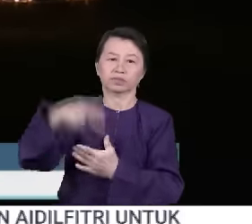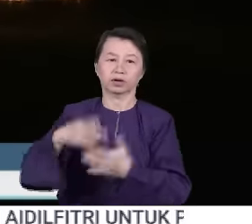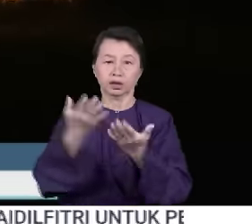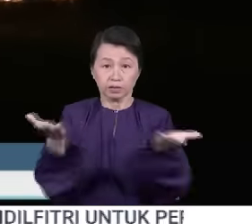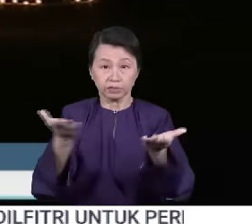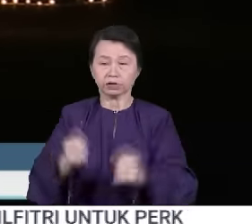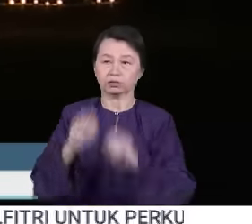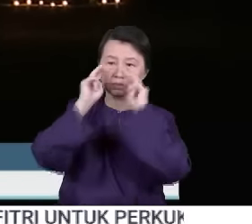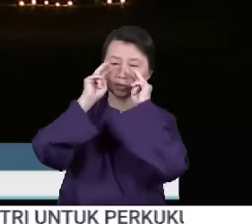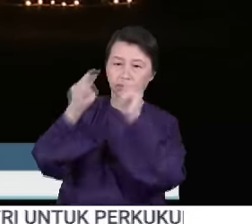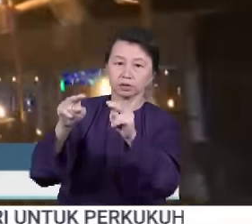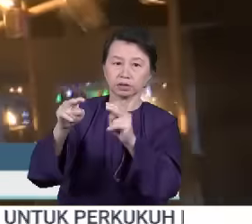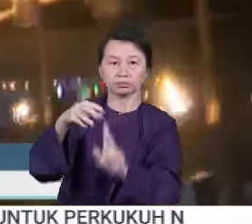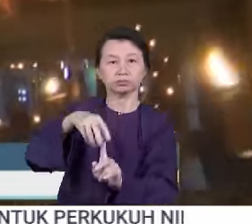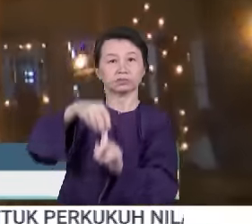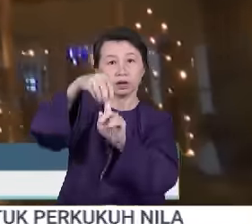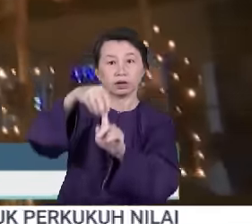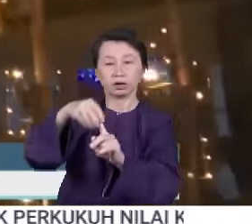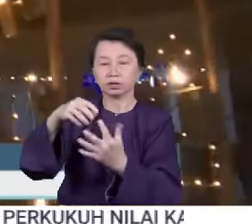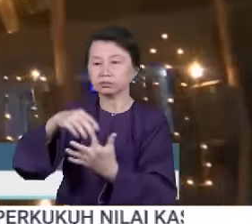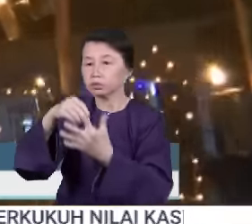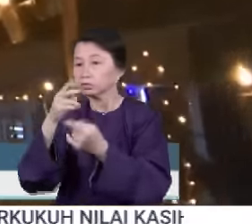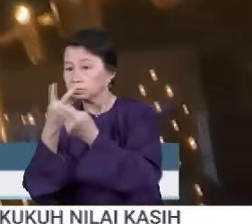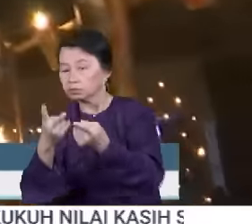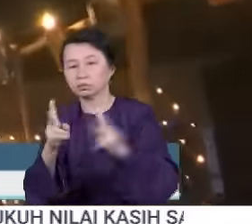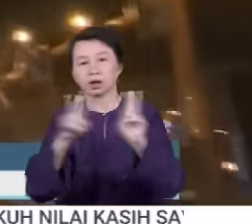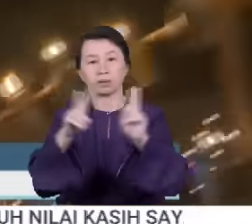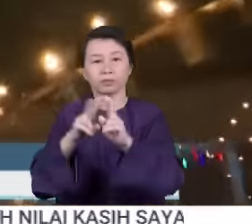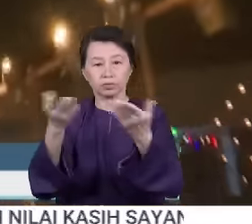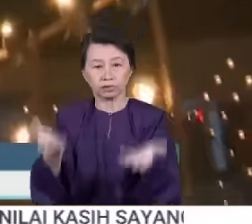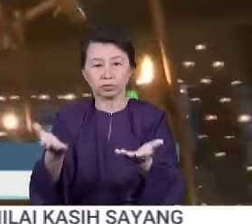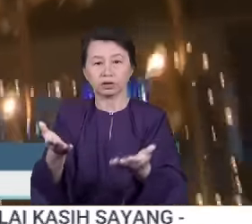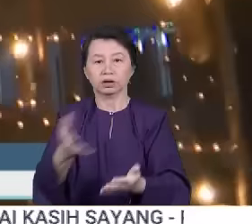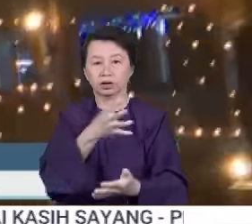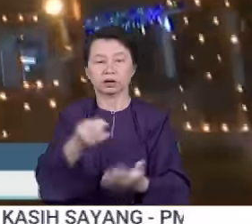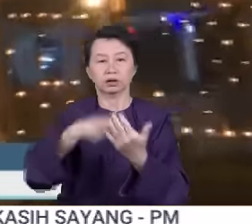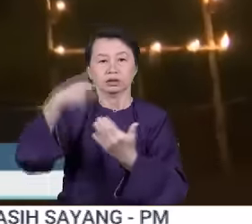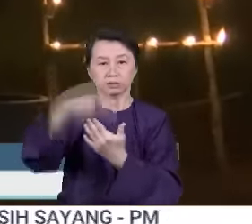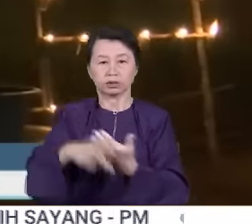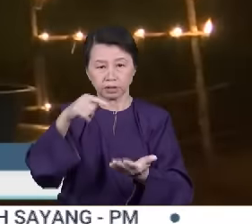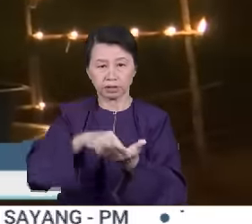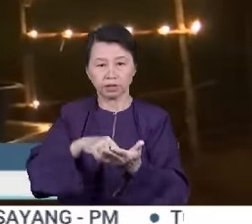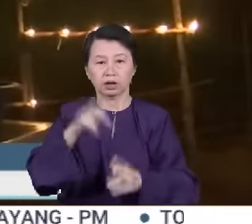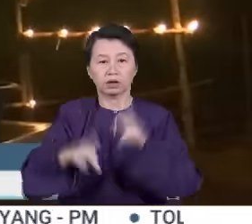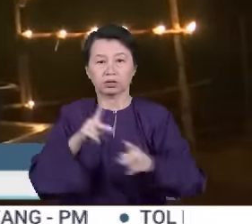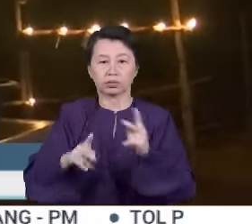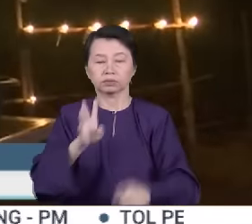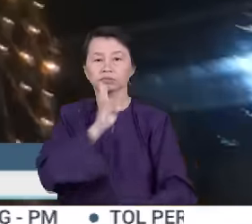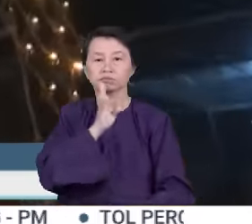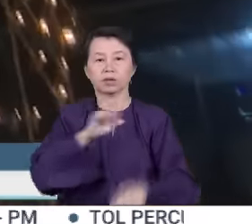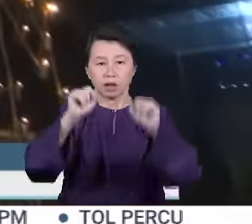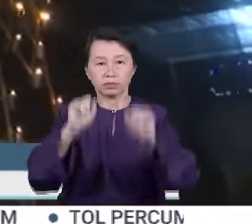mana keunikan yang ada di Kampung Beringis ini. Di samping itu juga program inilah orang kata